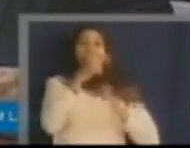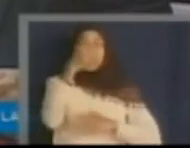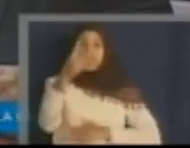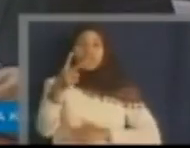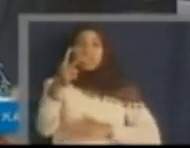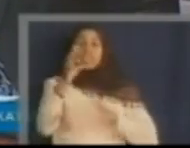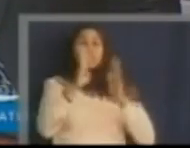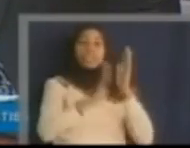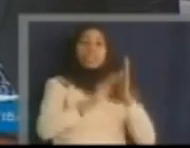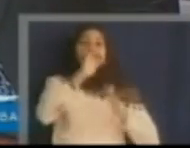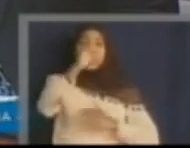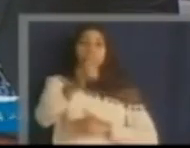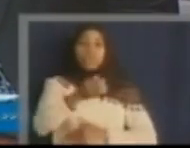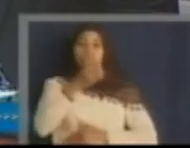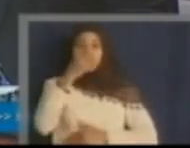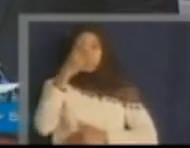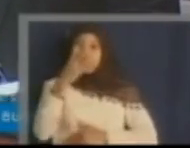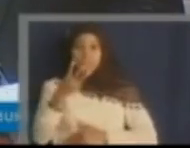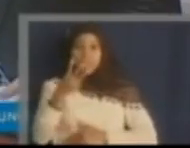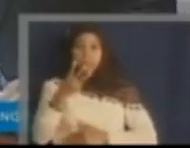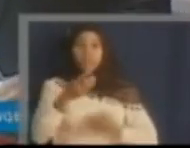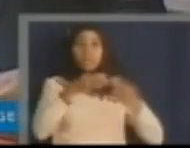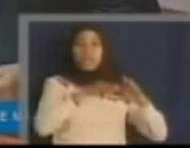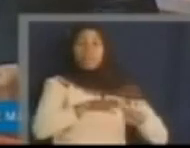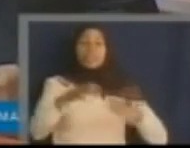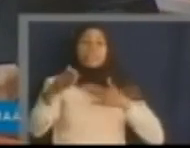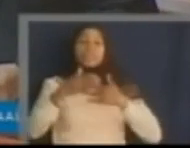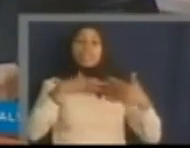Meatu, na mazishi yalifanyika huko huko Meatu.